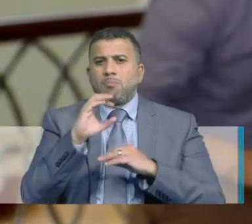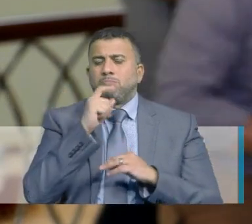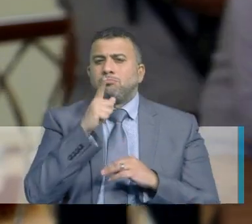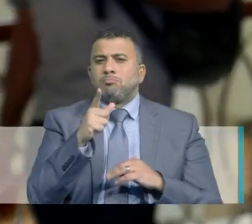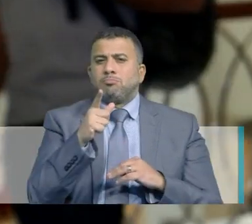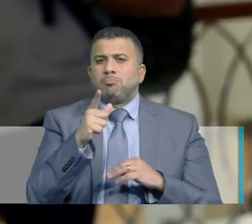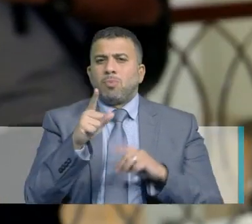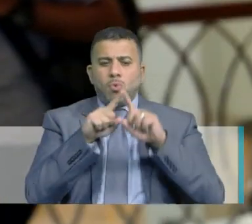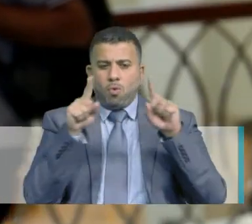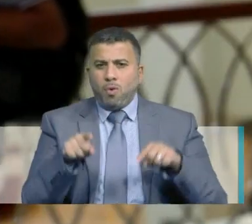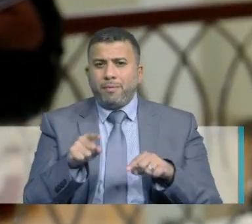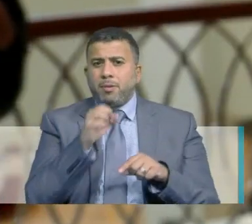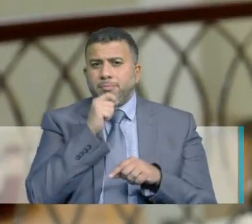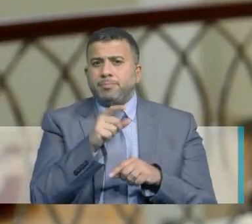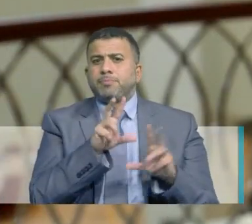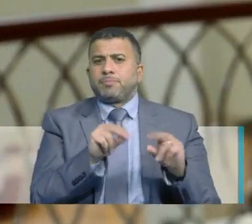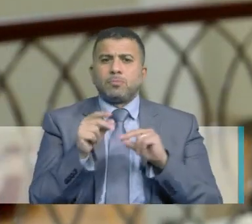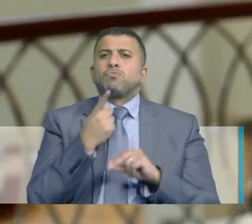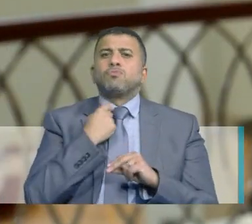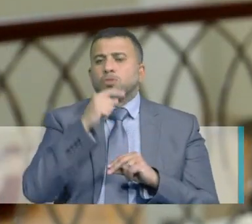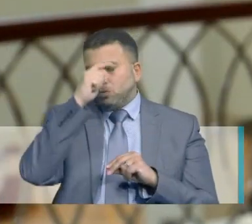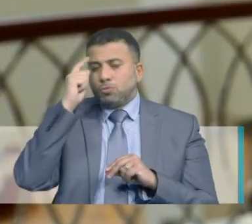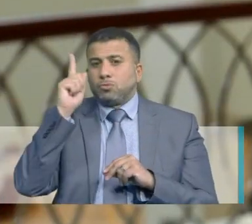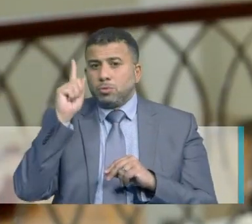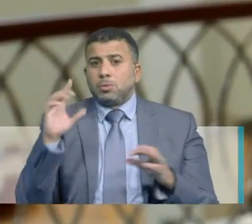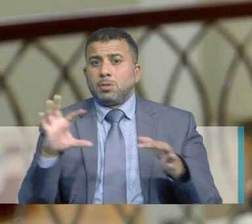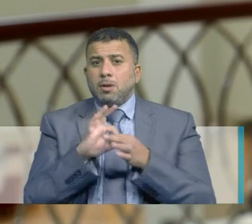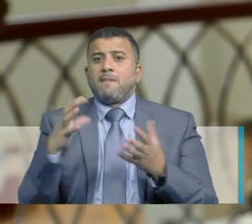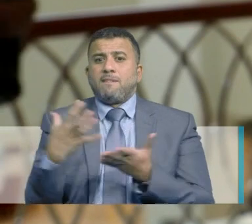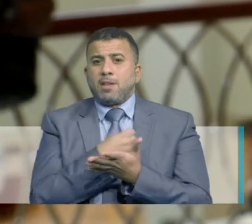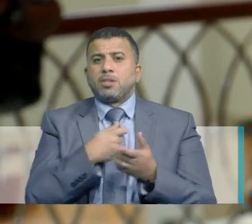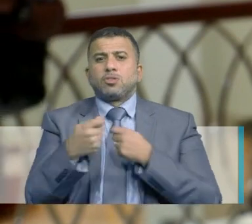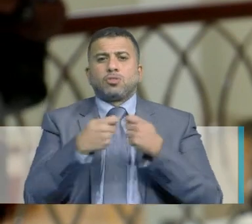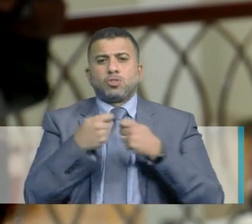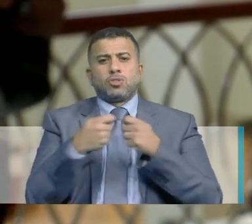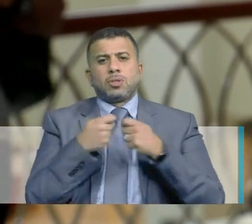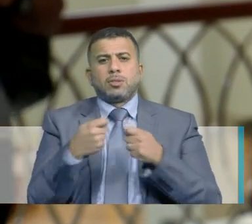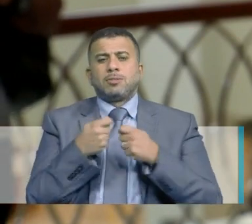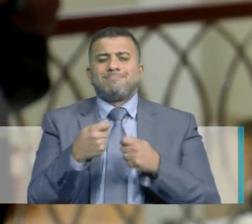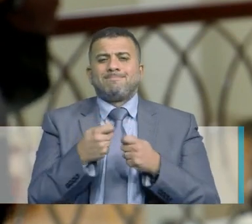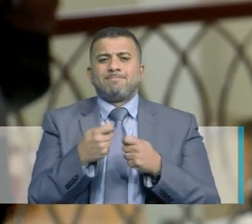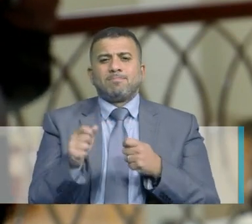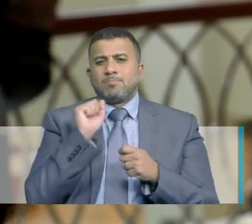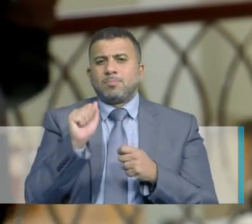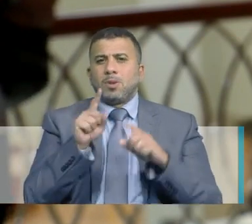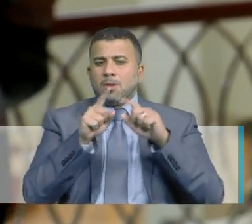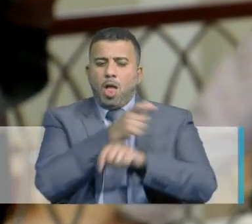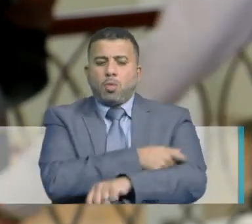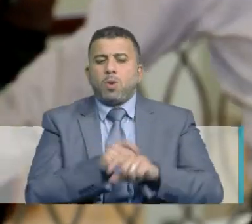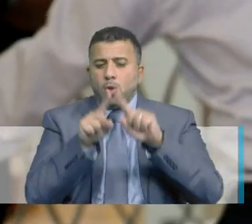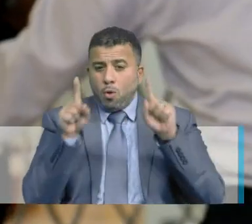الغرفه وكذلك نعمل ان تكون هناك تجاريه ما بين اعضاء الغرفه